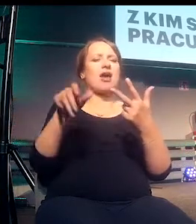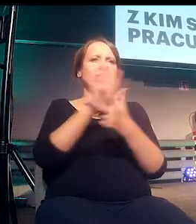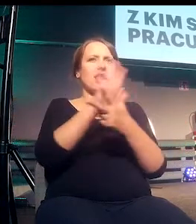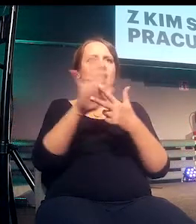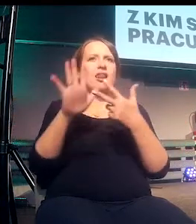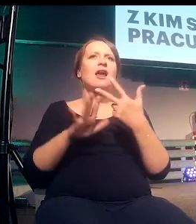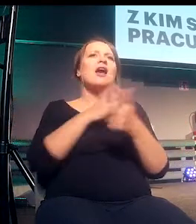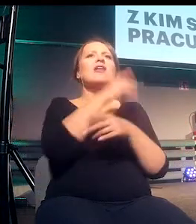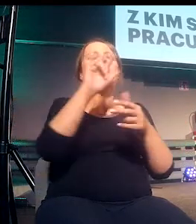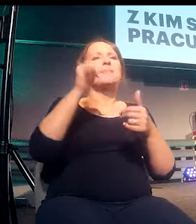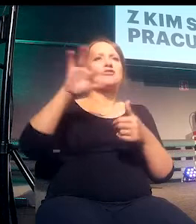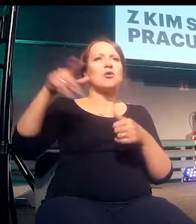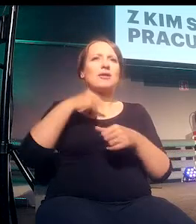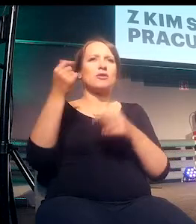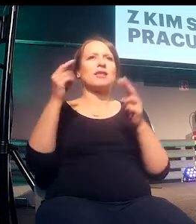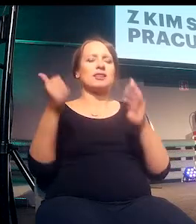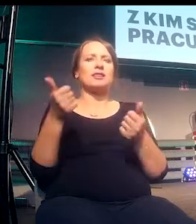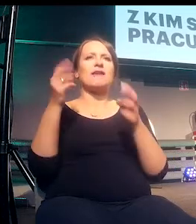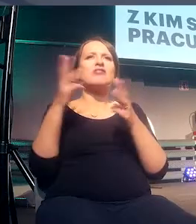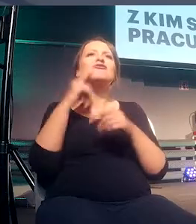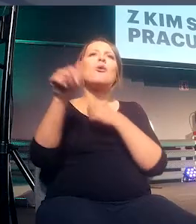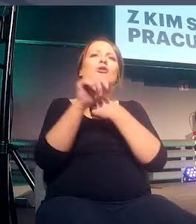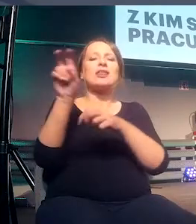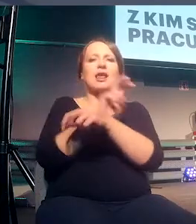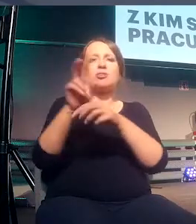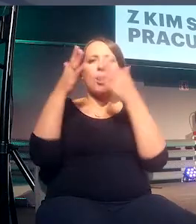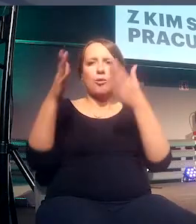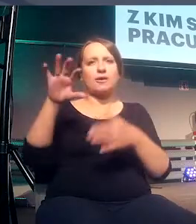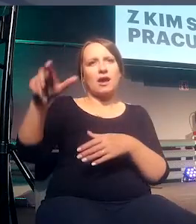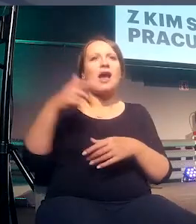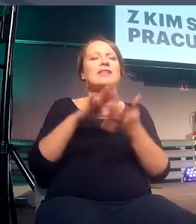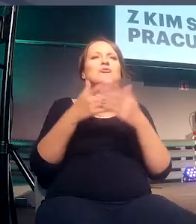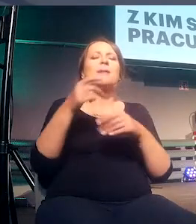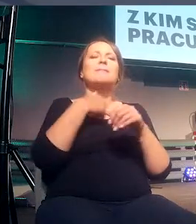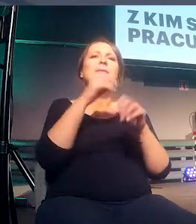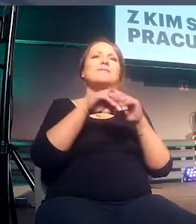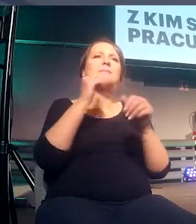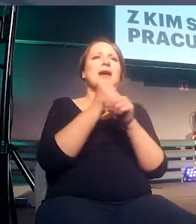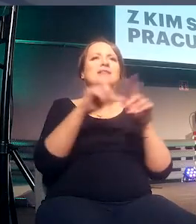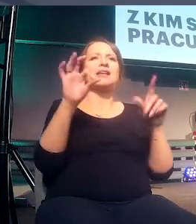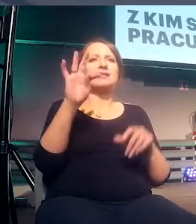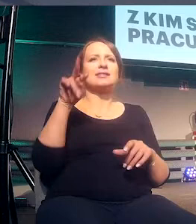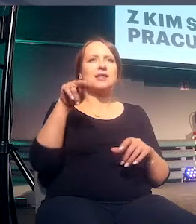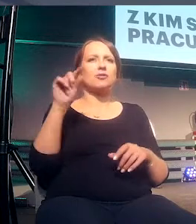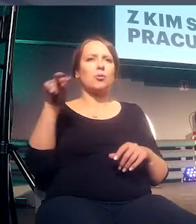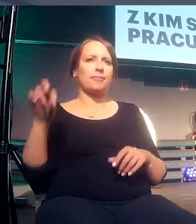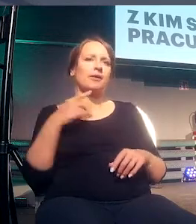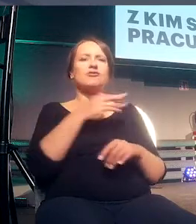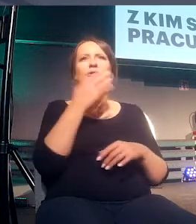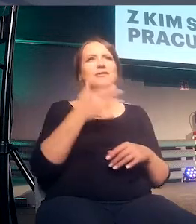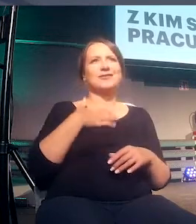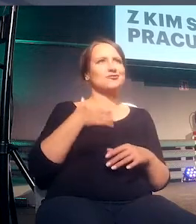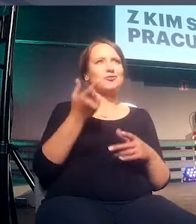grupa to są ludzie, którzy zajmują się technologią. I kiedy pracujemy w startupie, to ta technologia nie wydaje nam się czymś